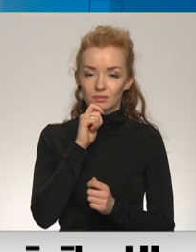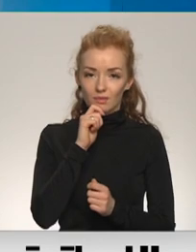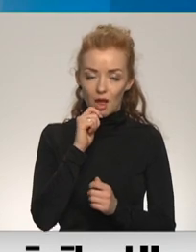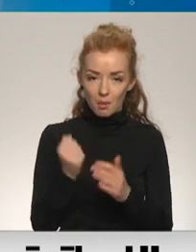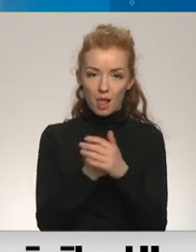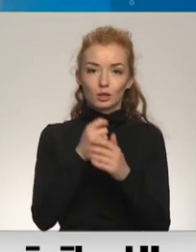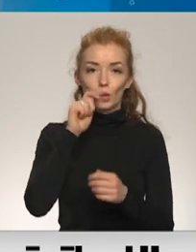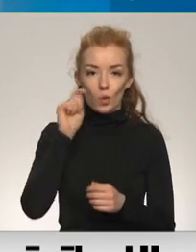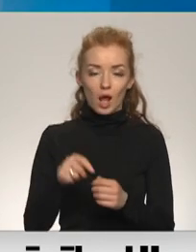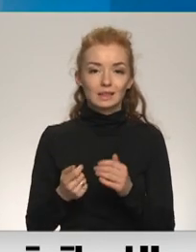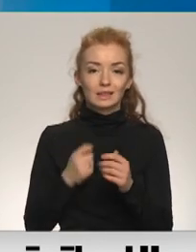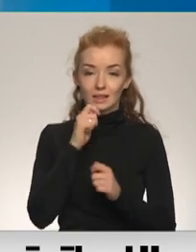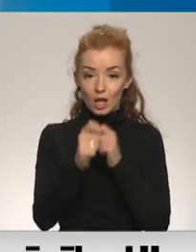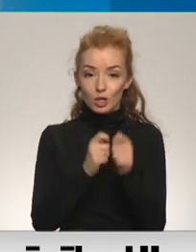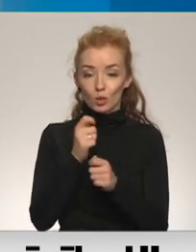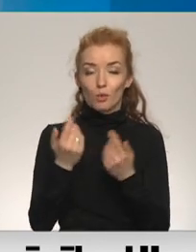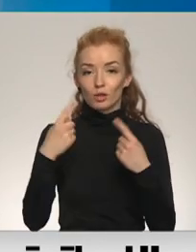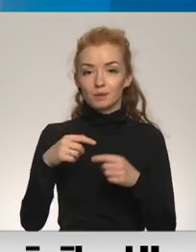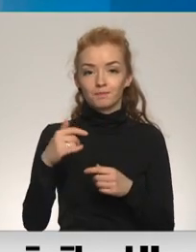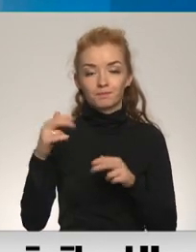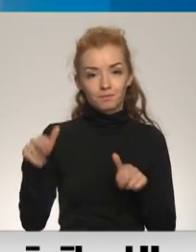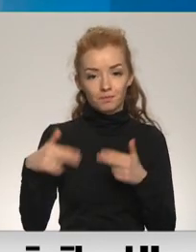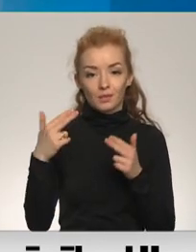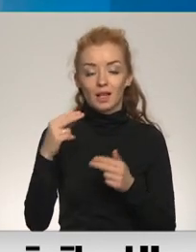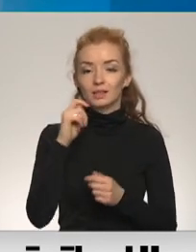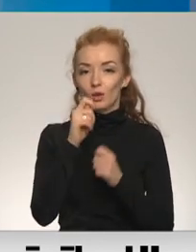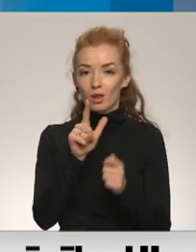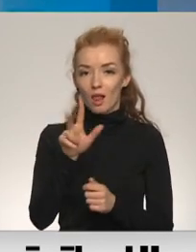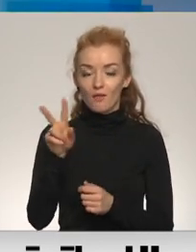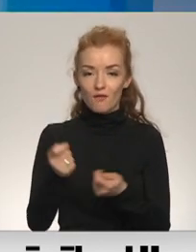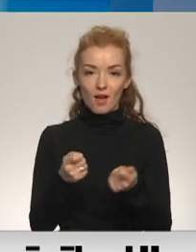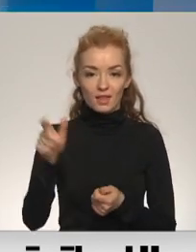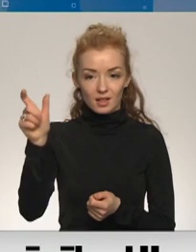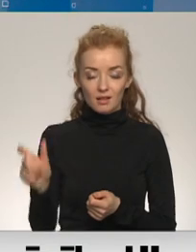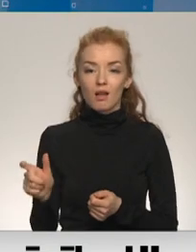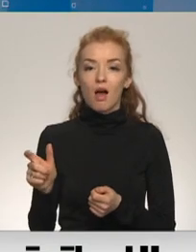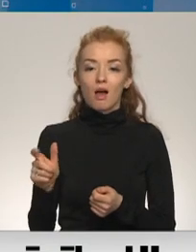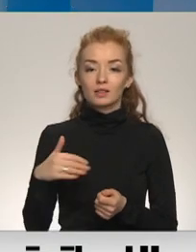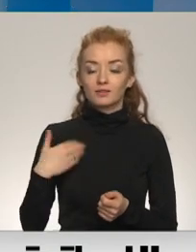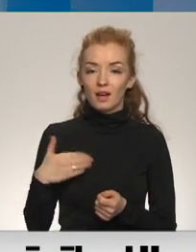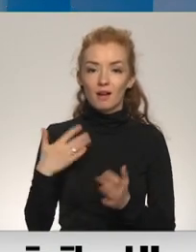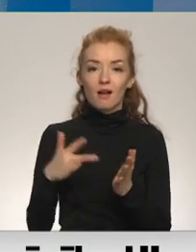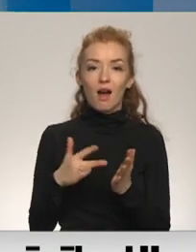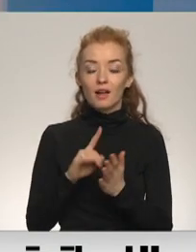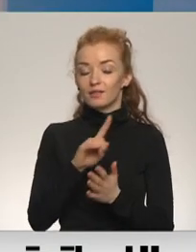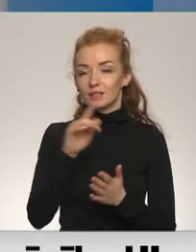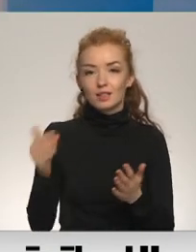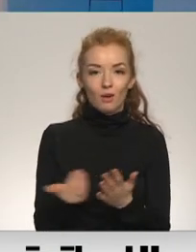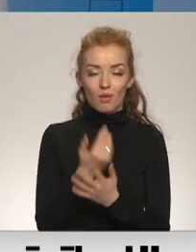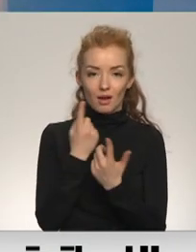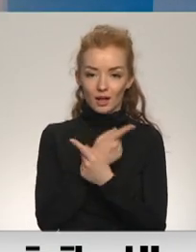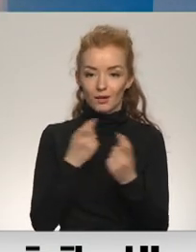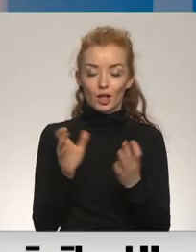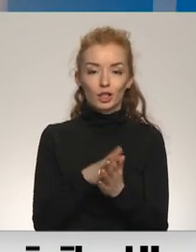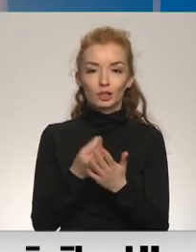ukraiņus ziedojot. Šobrīd esam sazinājušies ar ziedotā LV vadītāju Rūtu Dimantu. Rūta, sveicināt, kāda ir jaunākā informācija, cik līdz